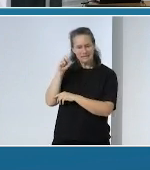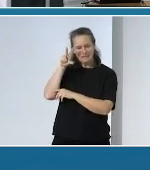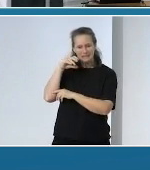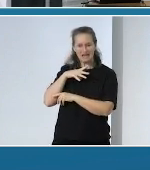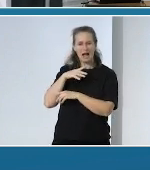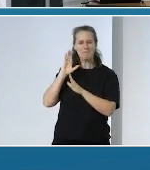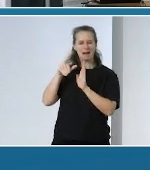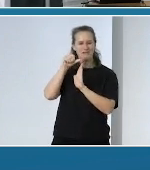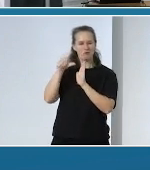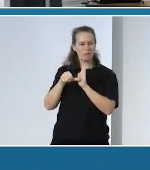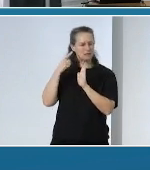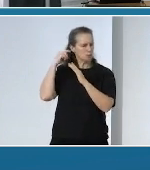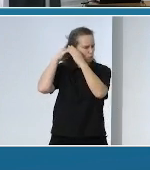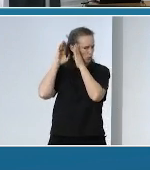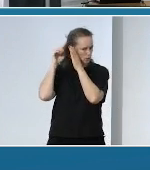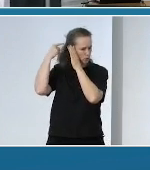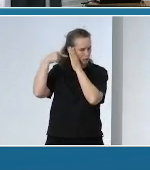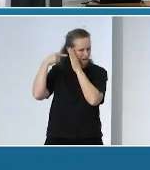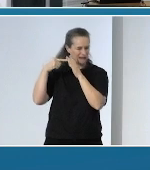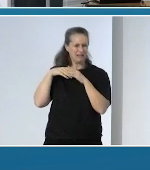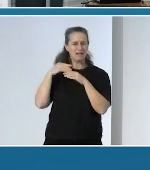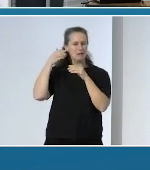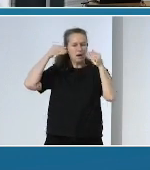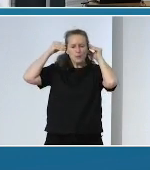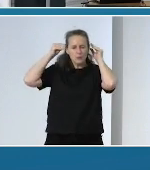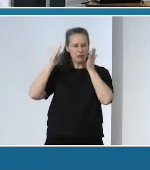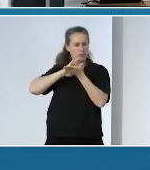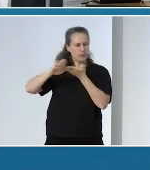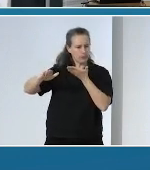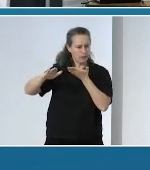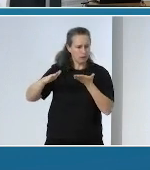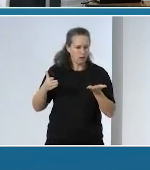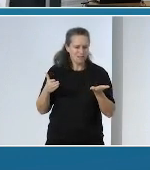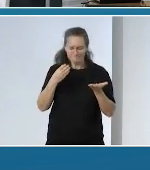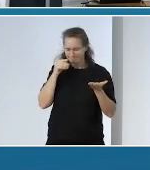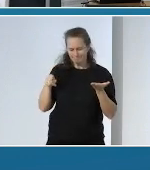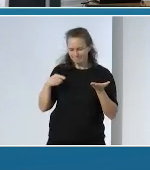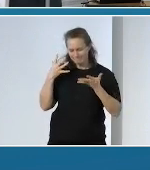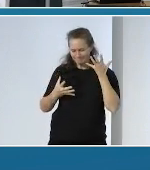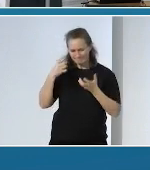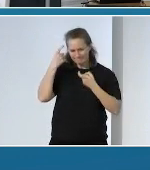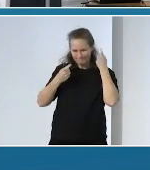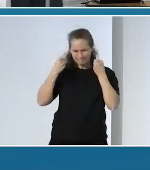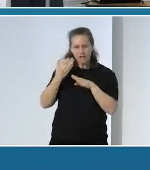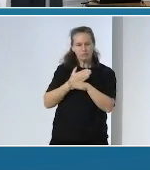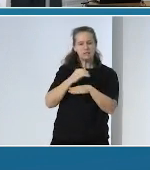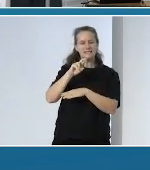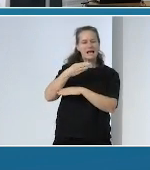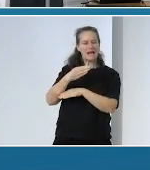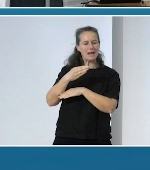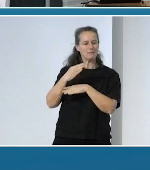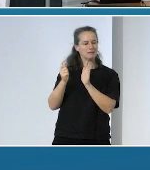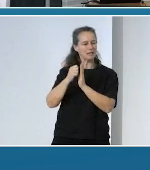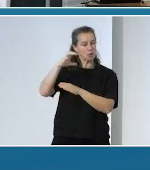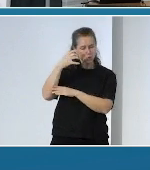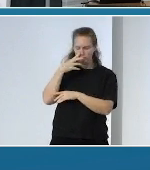une malformation de l'oreille externe. Elle a une dysplasie des oreilles. Et il y a eu un IRM en août qui